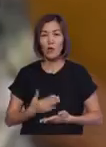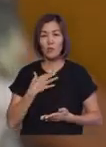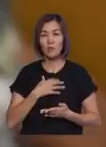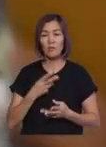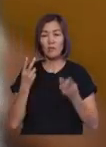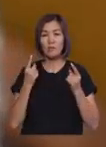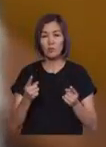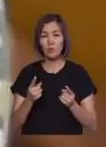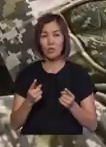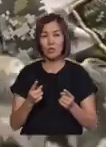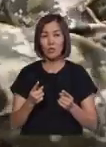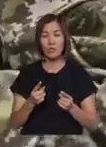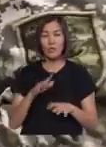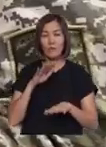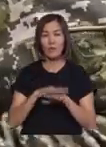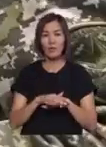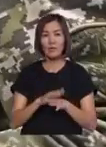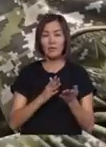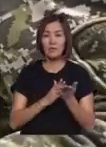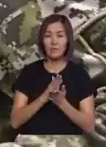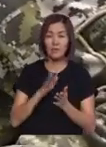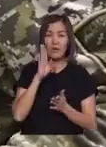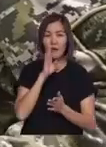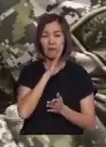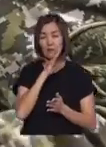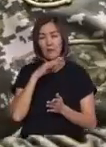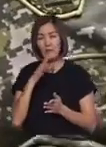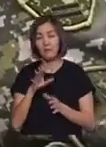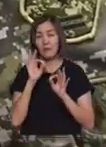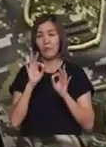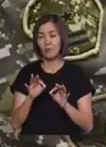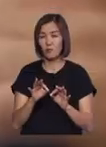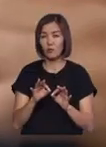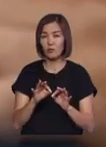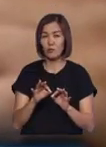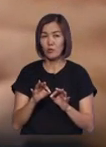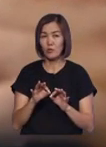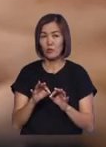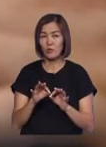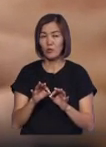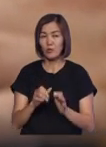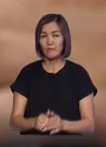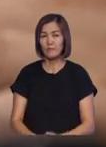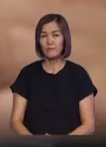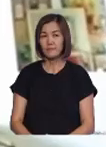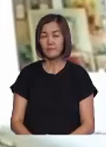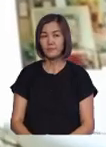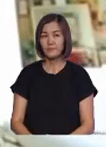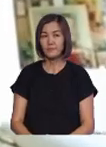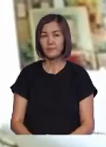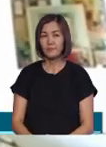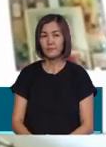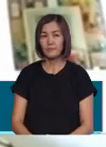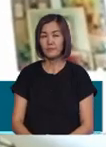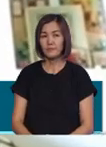зор. Сондықтан банк өкілдері мен ата-аналарда бұл механизмнің өздеріне тиімді екенін айтады.